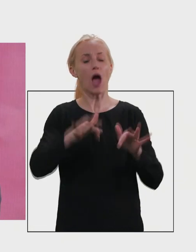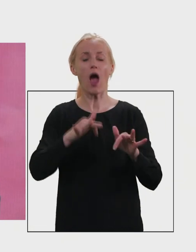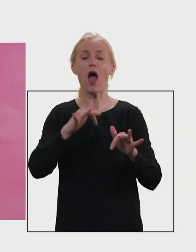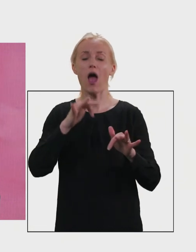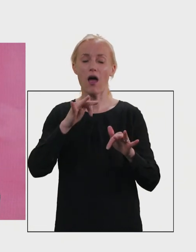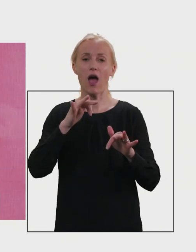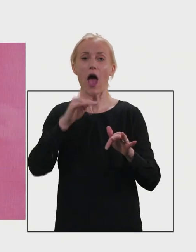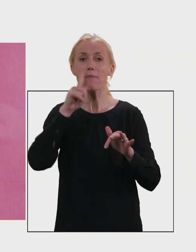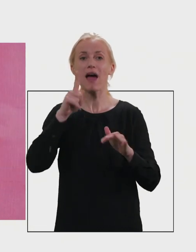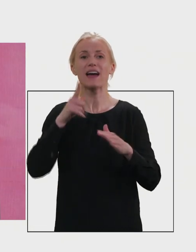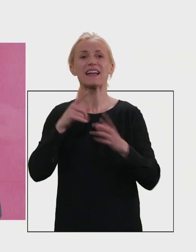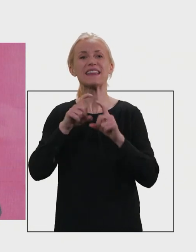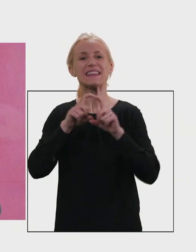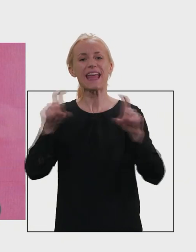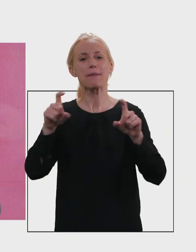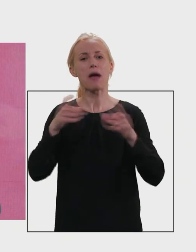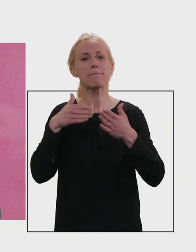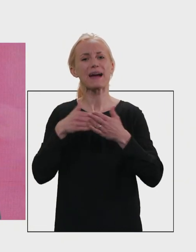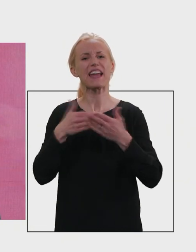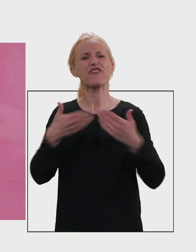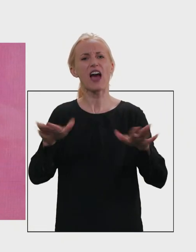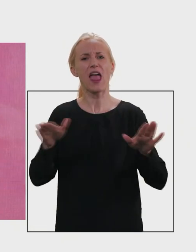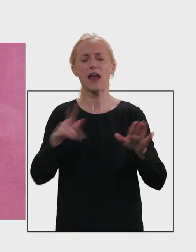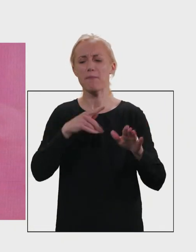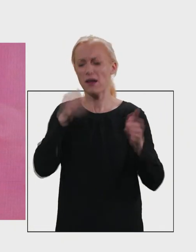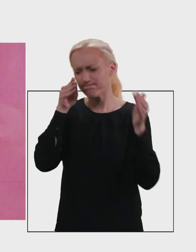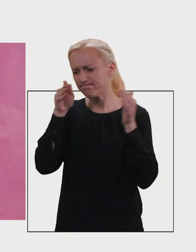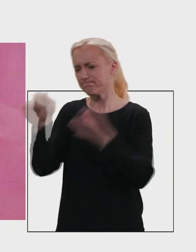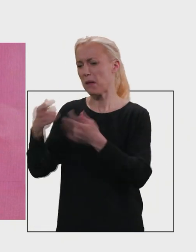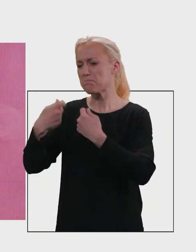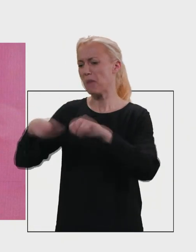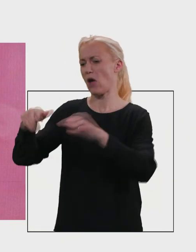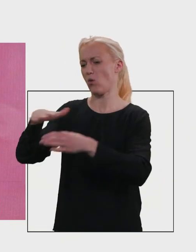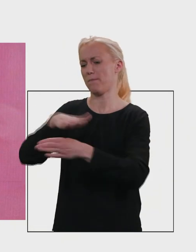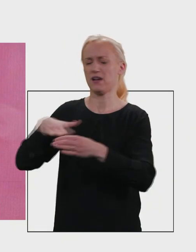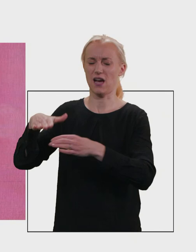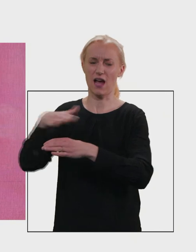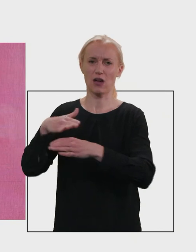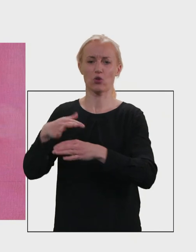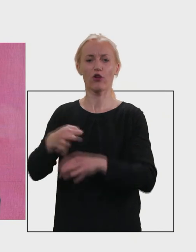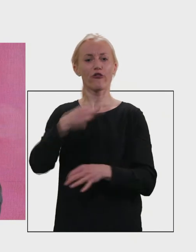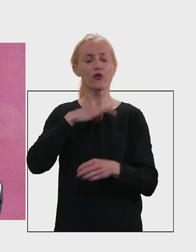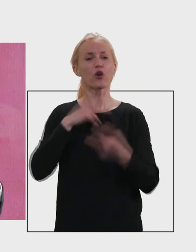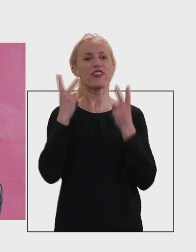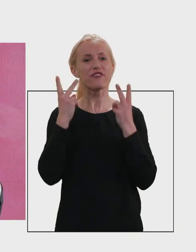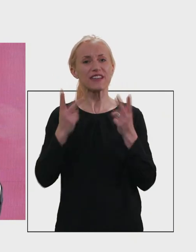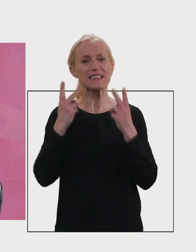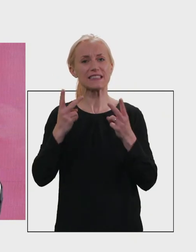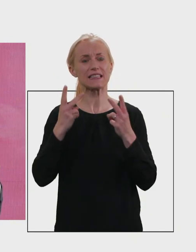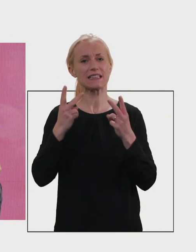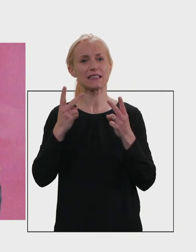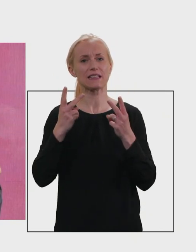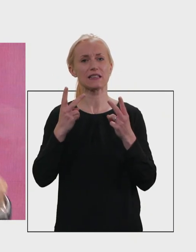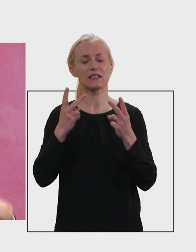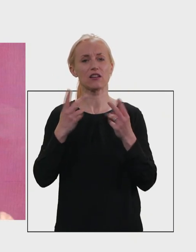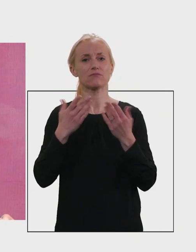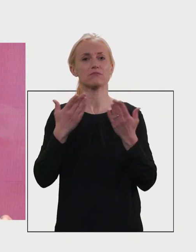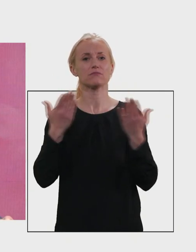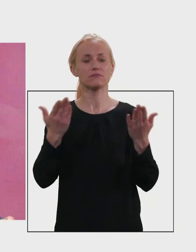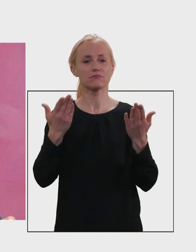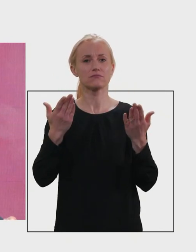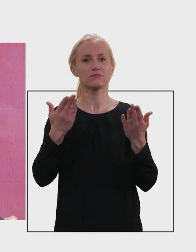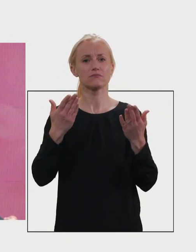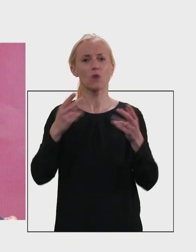Thema der Barrierefreiheit immer noch sehr stark auf den baulichen Bereich fokussiert wird. Und mir ist es ganz wichtig, immer wieder zu sagen, es fängt schon damit an, wie